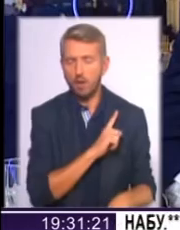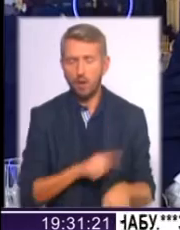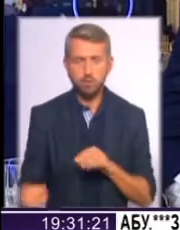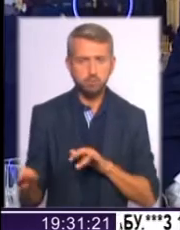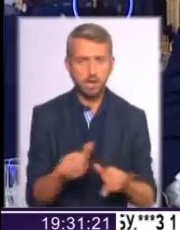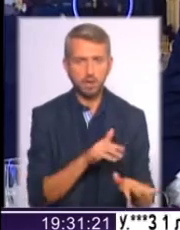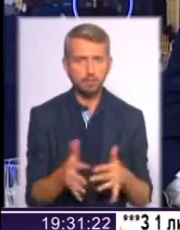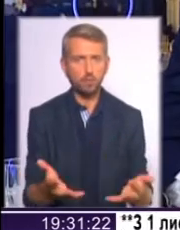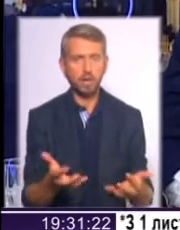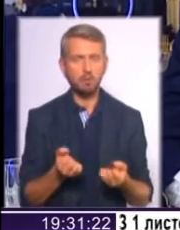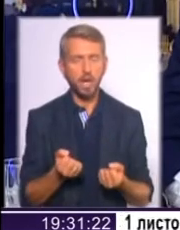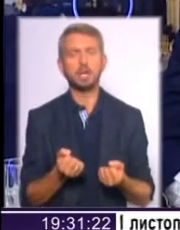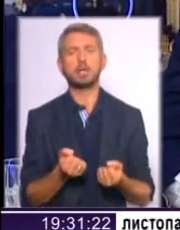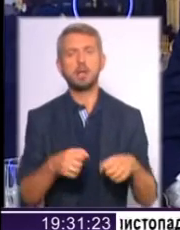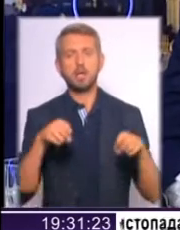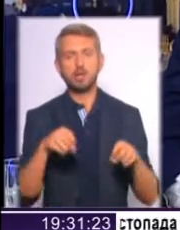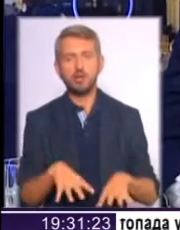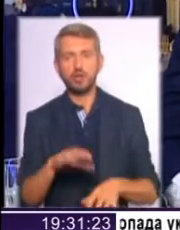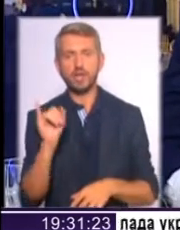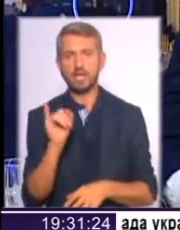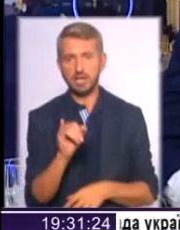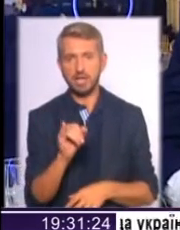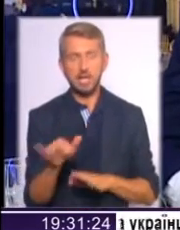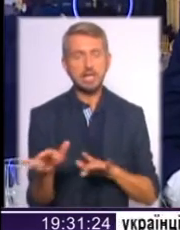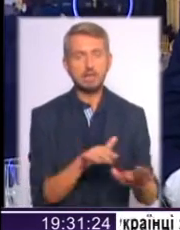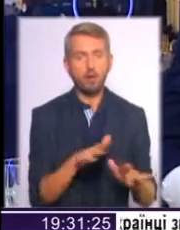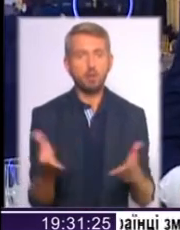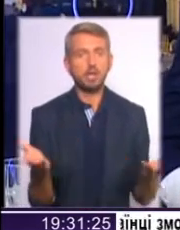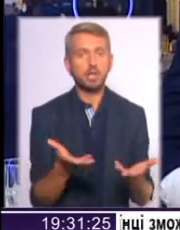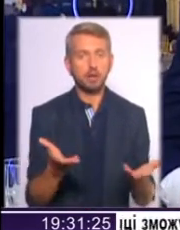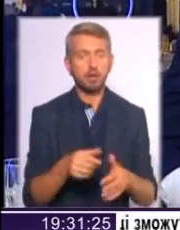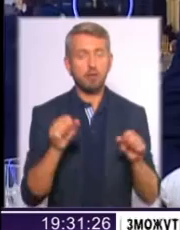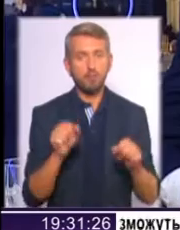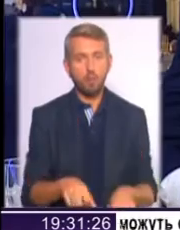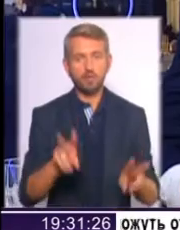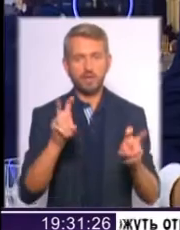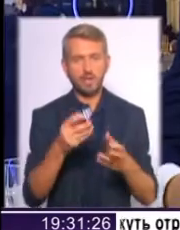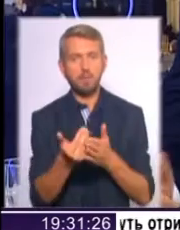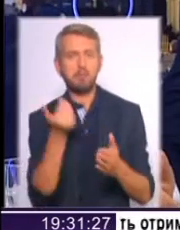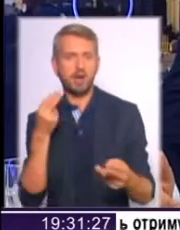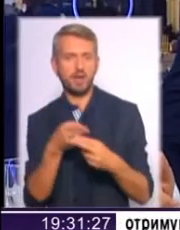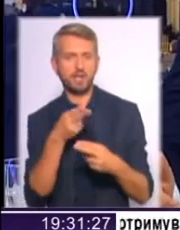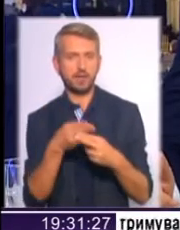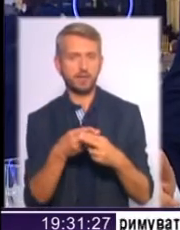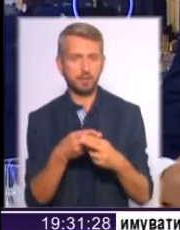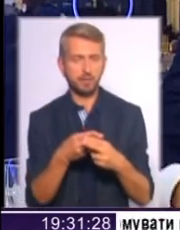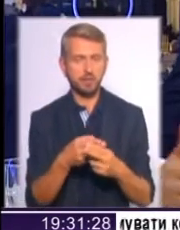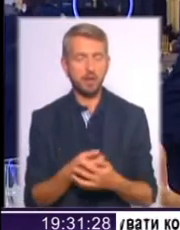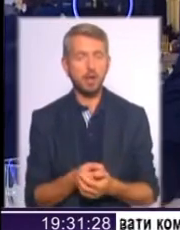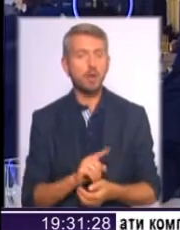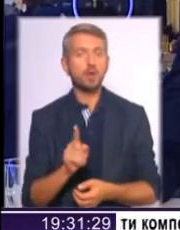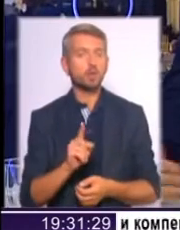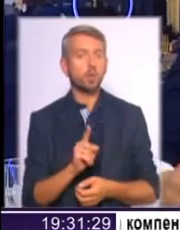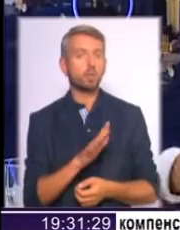приймати рішення і заходи, які можна назвати превентивними. Тобто на упередження спрацювати для того, щоб